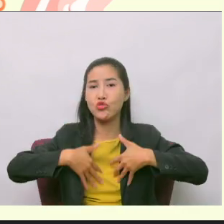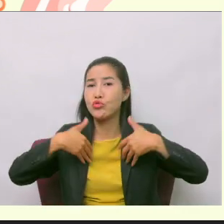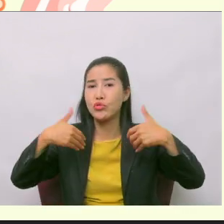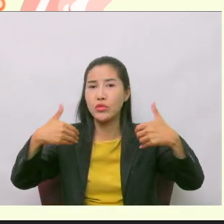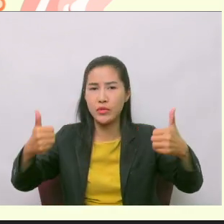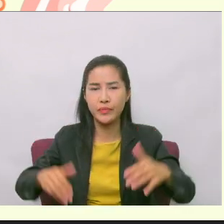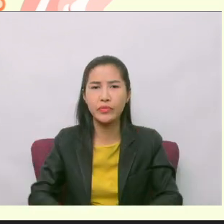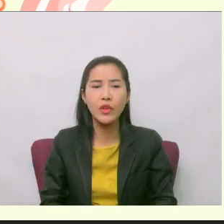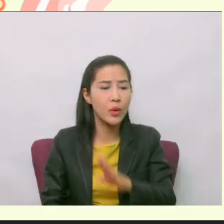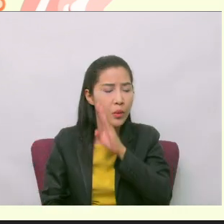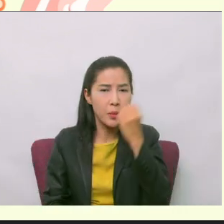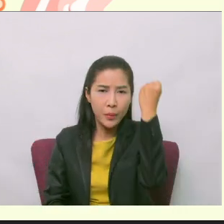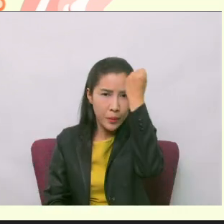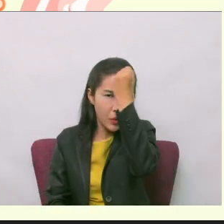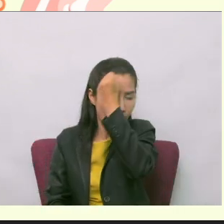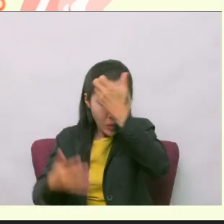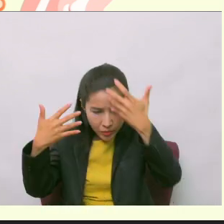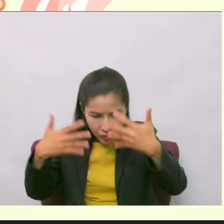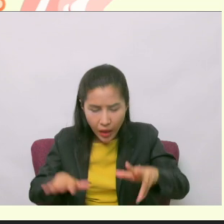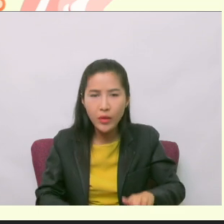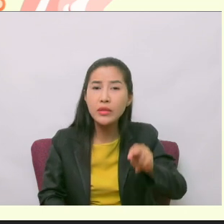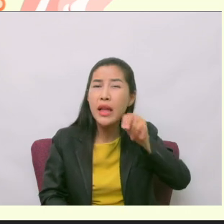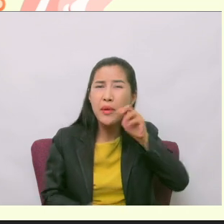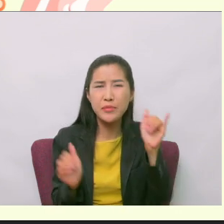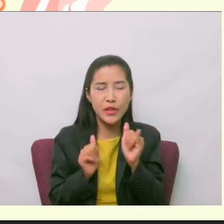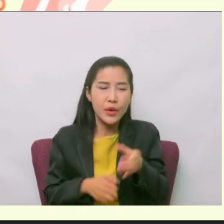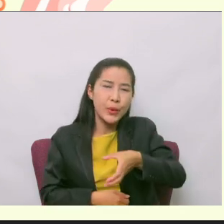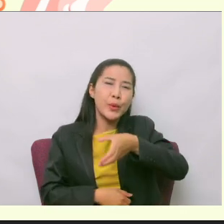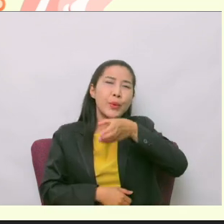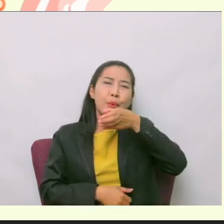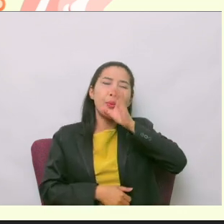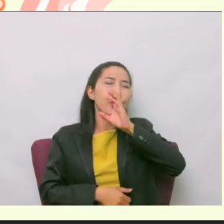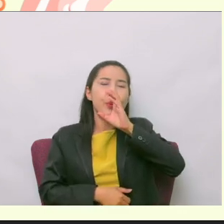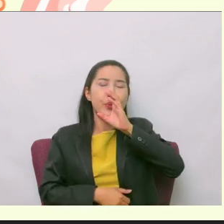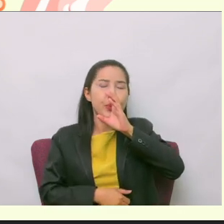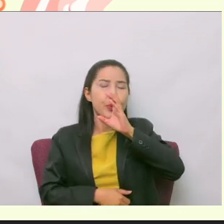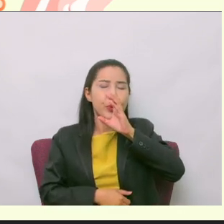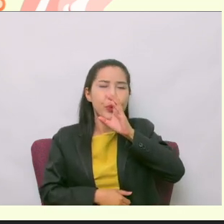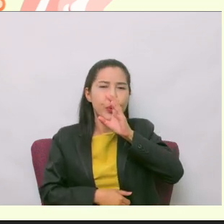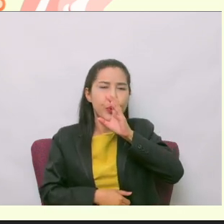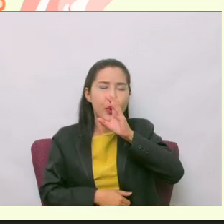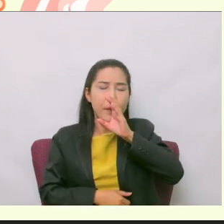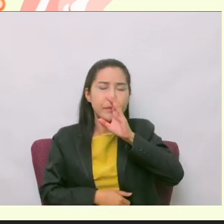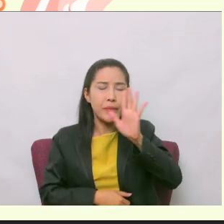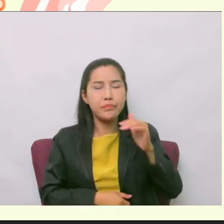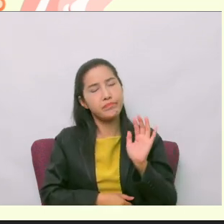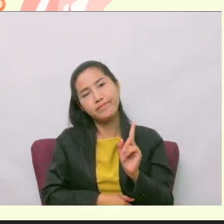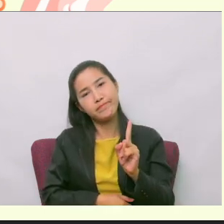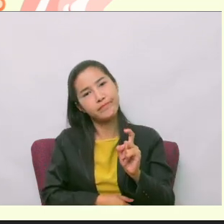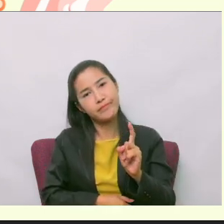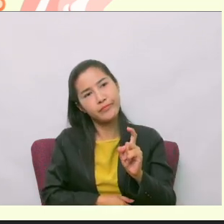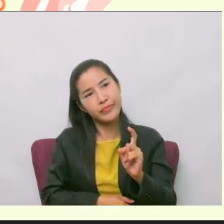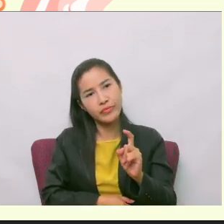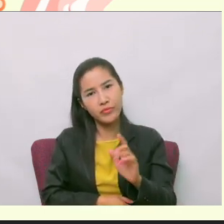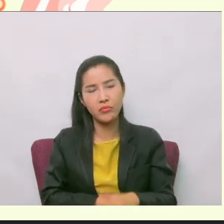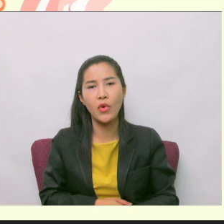เย็นทันทีนะคะเนื่องจากว่าถ้าเกิดว่าเราดื่มน้ำเย็นหลังจากประคบปุ๊บเนี่ยมันจะทำให้อุณหภูมิในร่างกายเนี่ยค่ะปรับตัวไม่